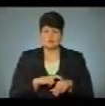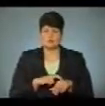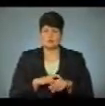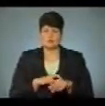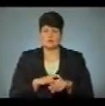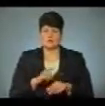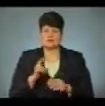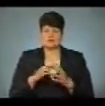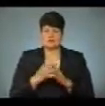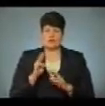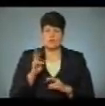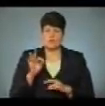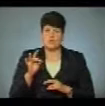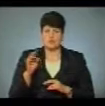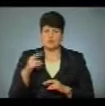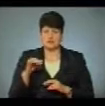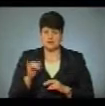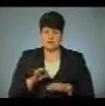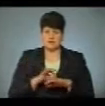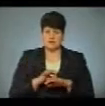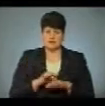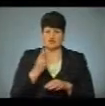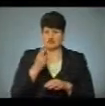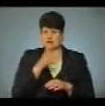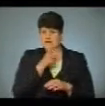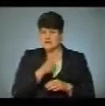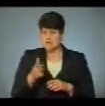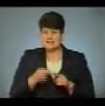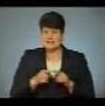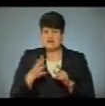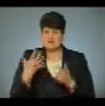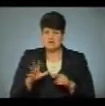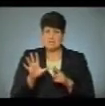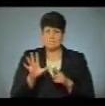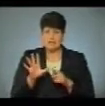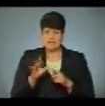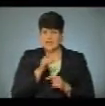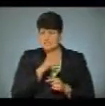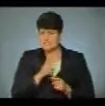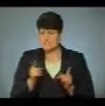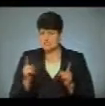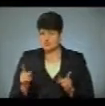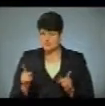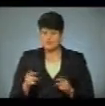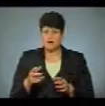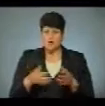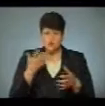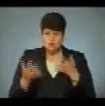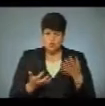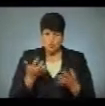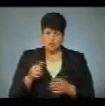В селі Кордишів ми розкопки вели 4 сезони, це 5-й сезон. Ось розкопували, в нас тут